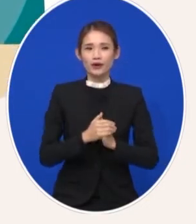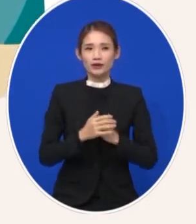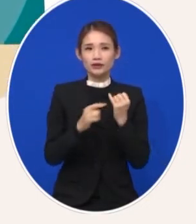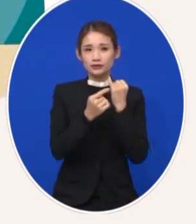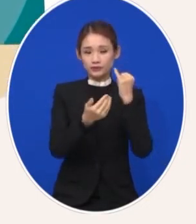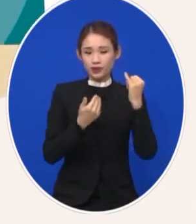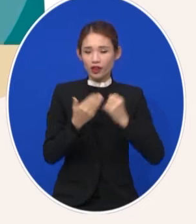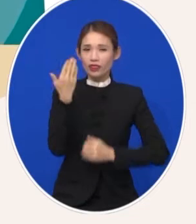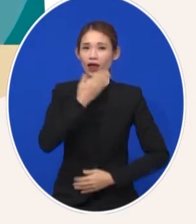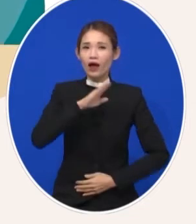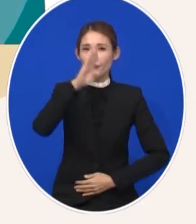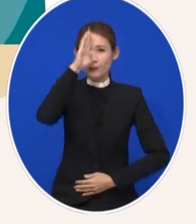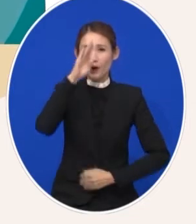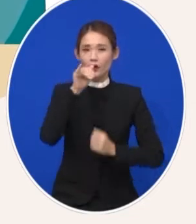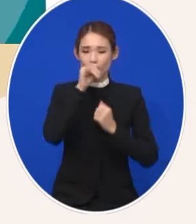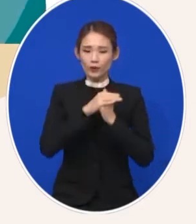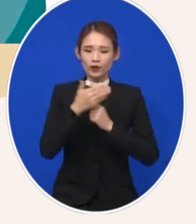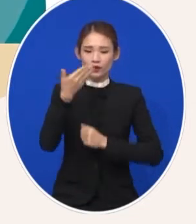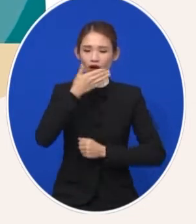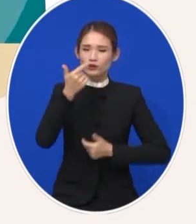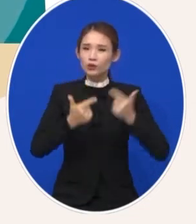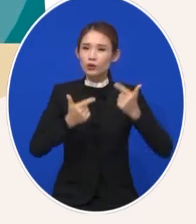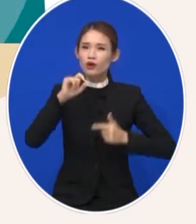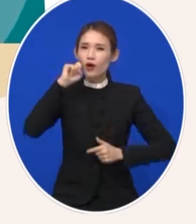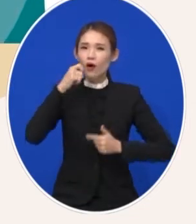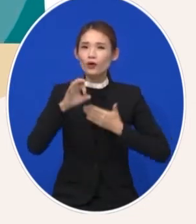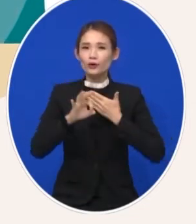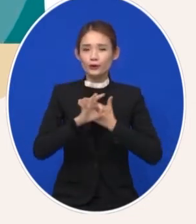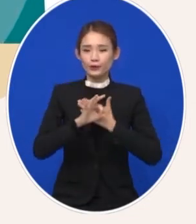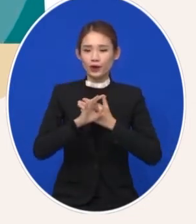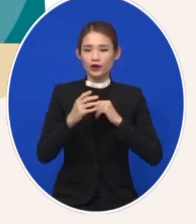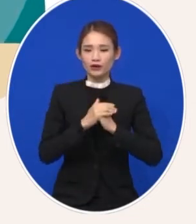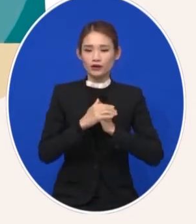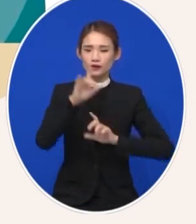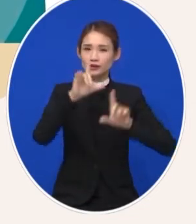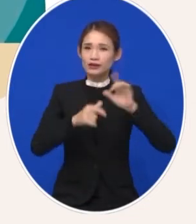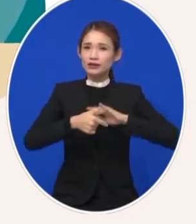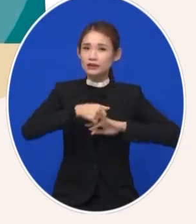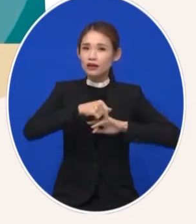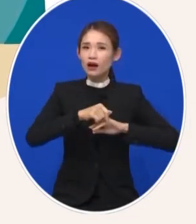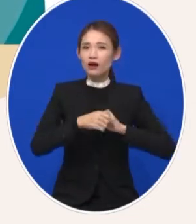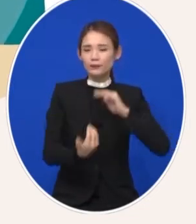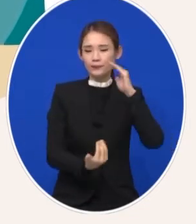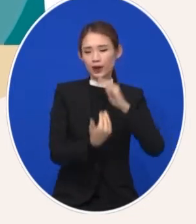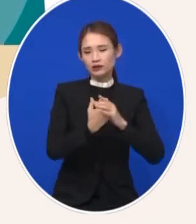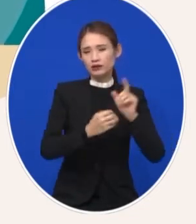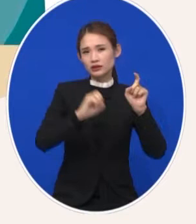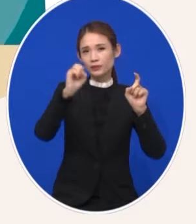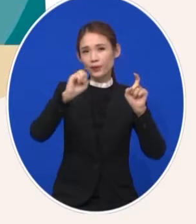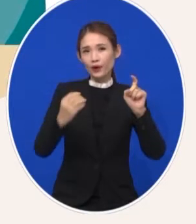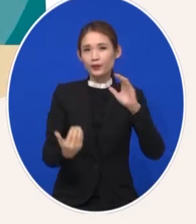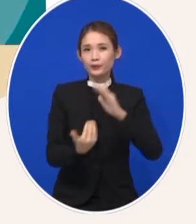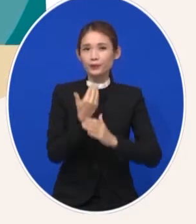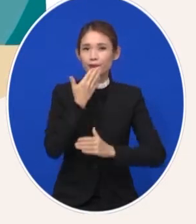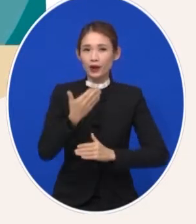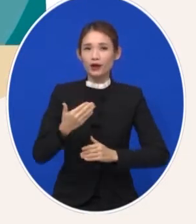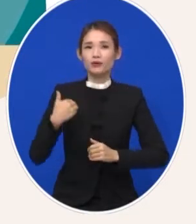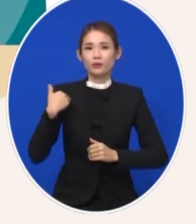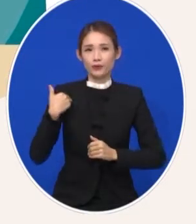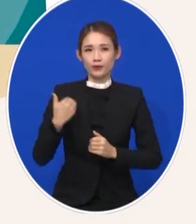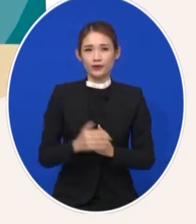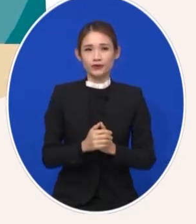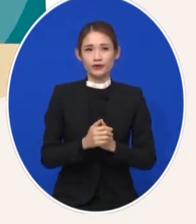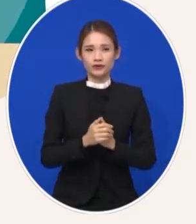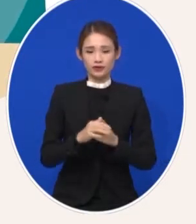임신 전 여성이 당뇨병이 있고 당이 조절되지 않는 경우 태아 기형 발생률이 10%까지 발생할 수 있습니다.